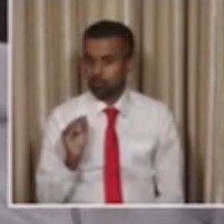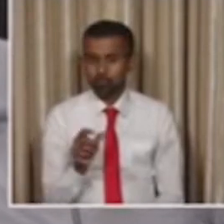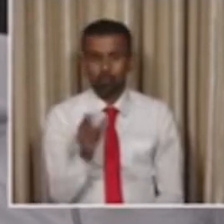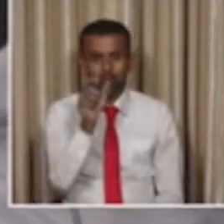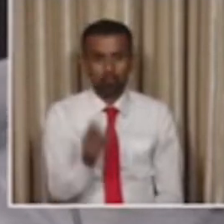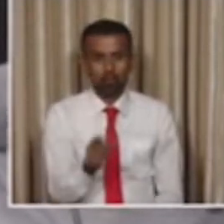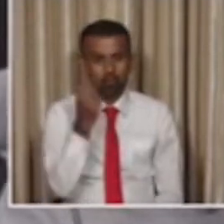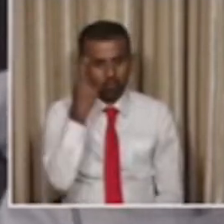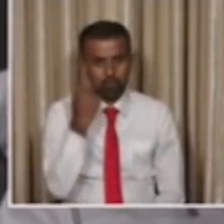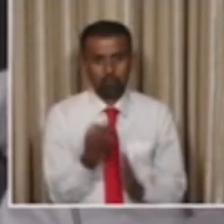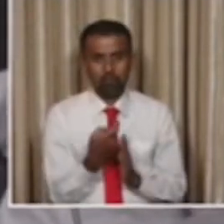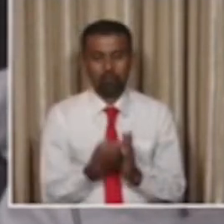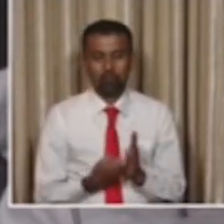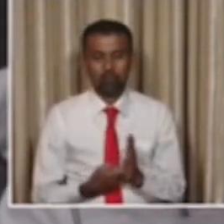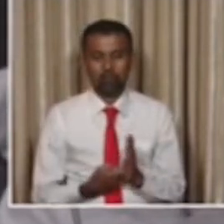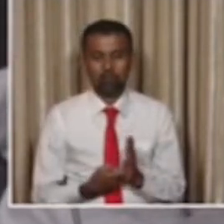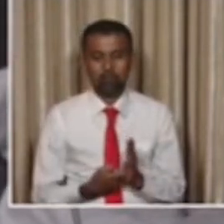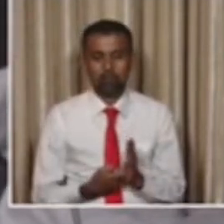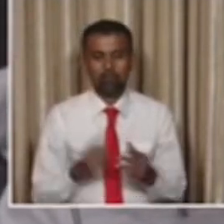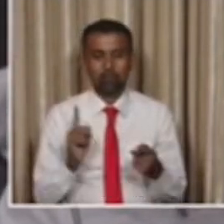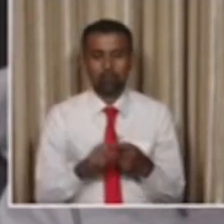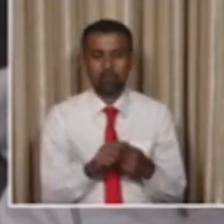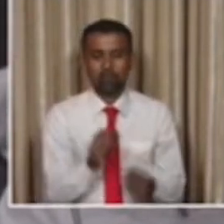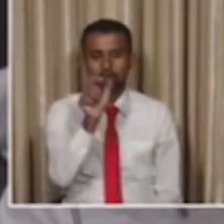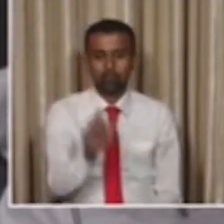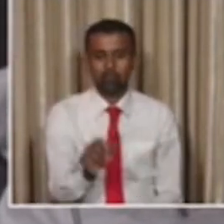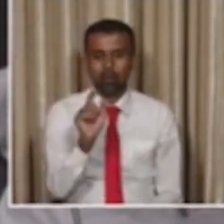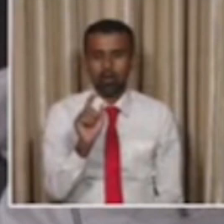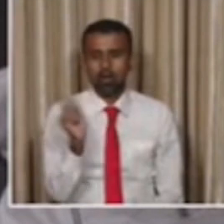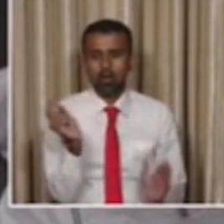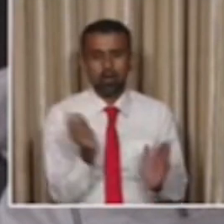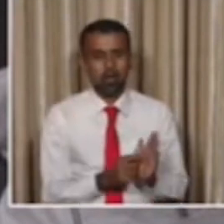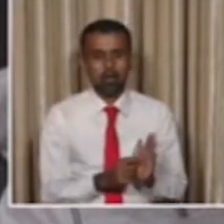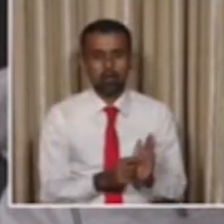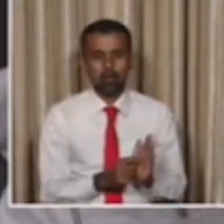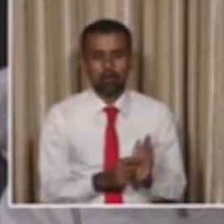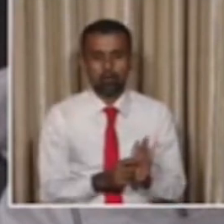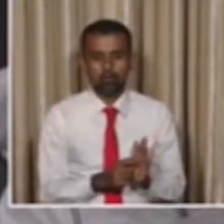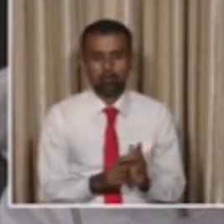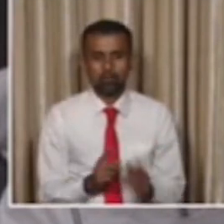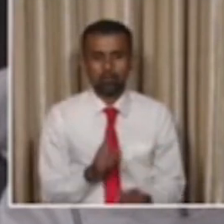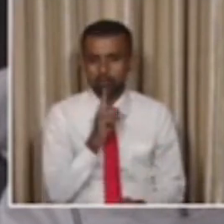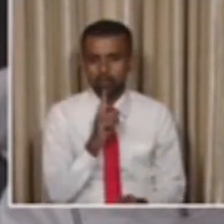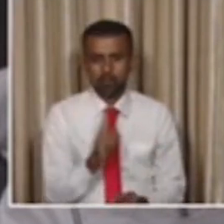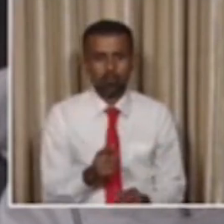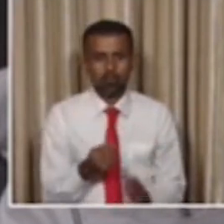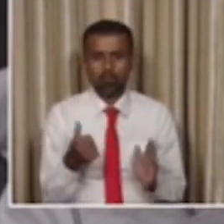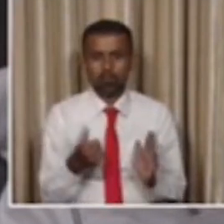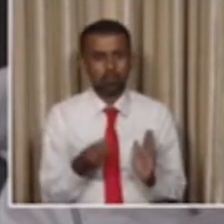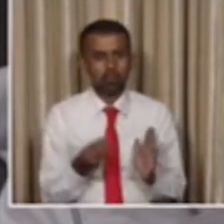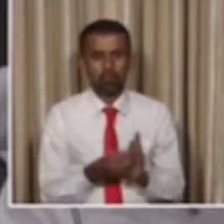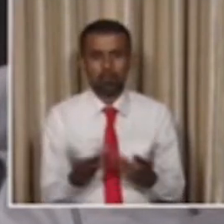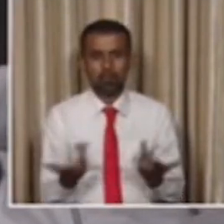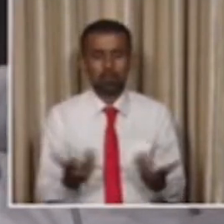දන්නවා අපි චක්‍රලේඛනයේ තරඟ කරන අපේක්ෂකෙක් පත් කරන්න කියලා අවසරයක් ඒ චක්‍රලේඛනයේ අරගෙන නැහැ.